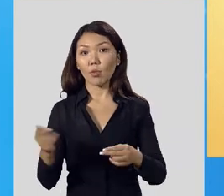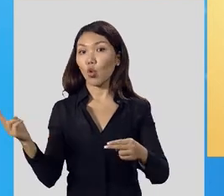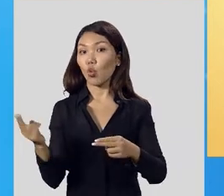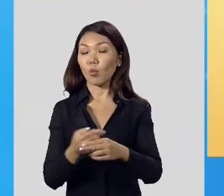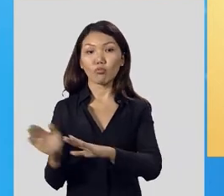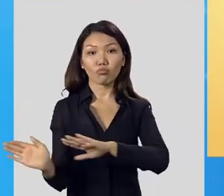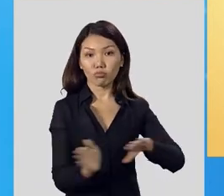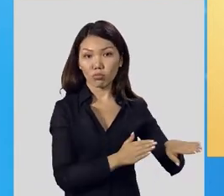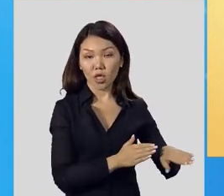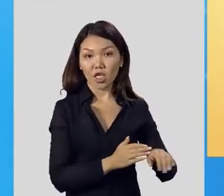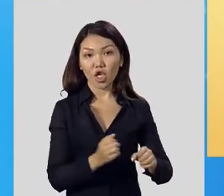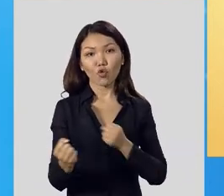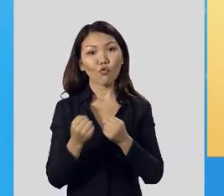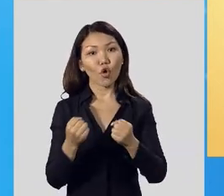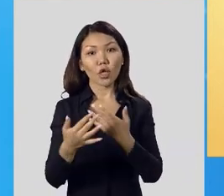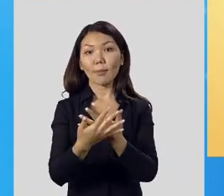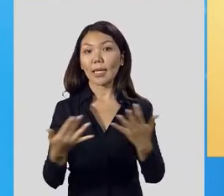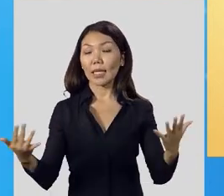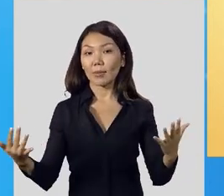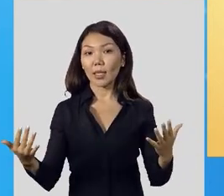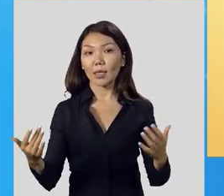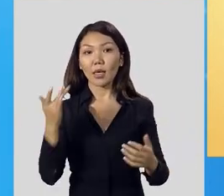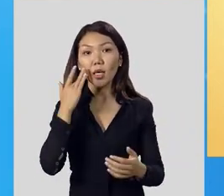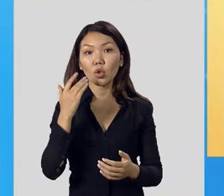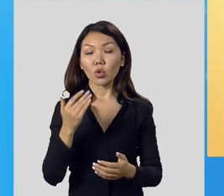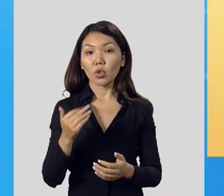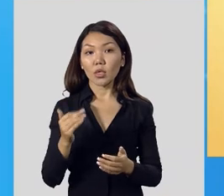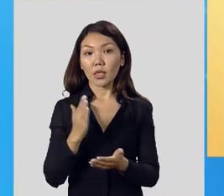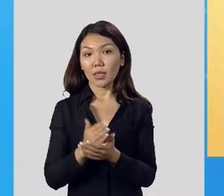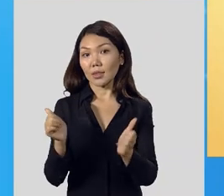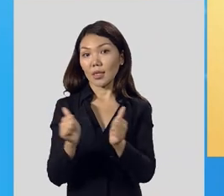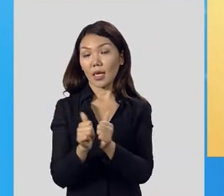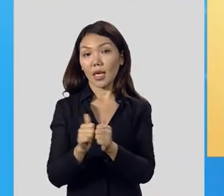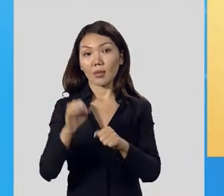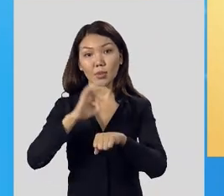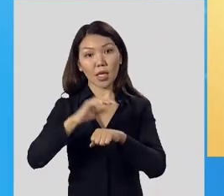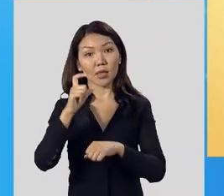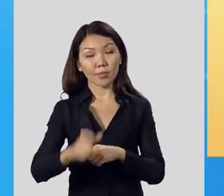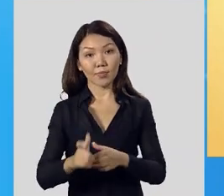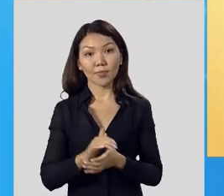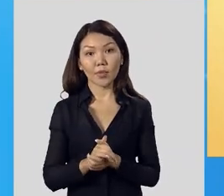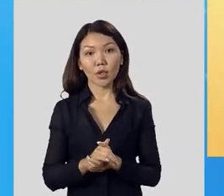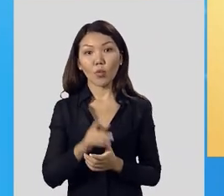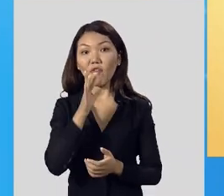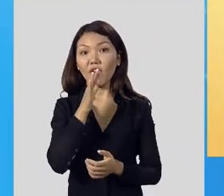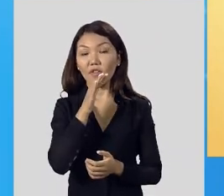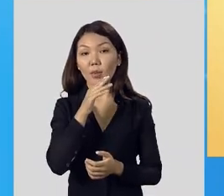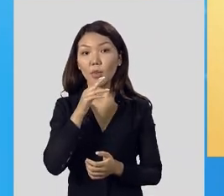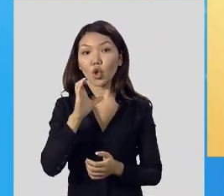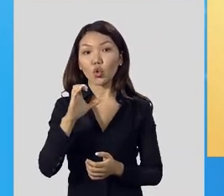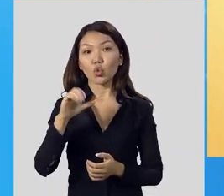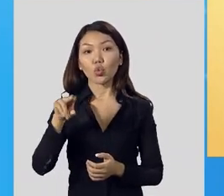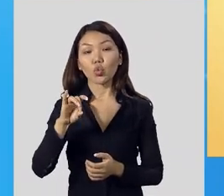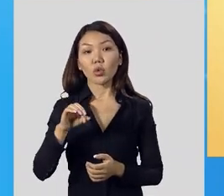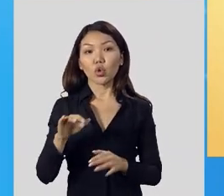предметы, находящиеся в непосредственной близости от больного, чтобы он во время судорог не